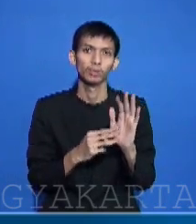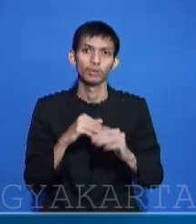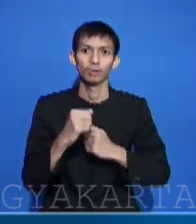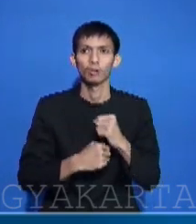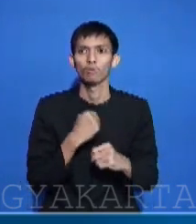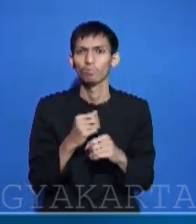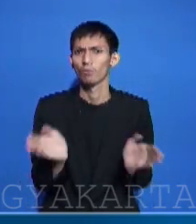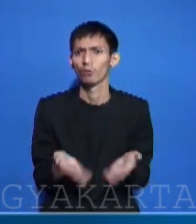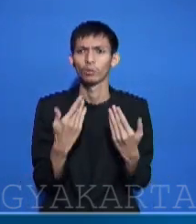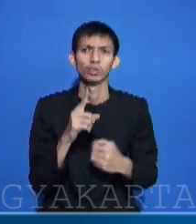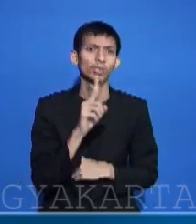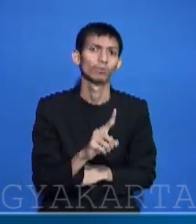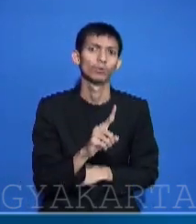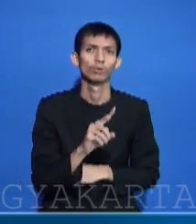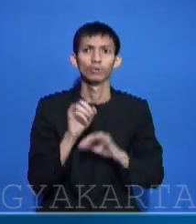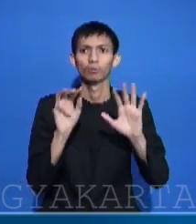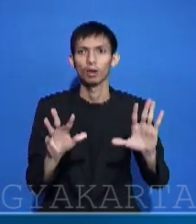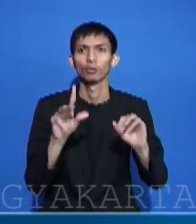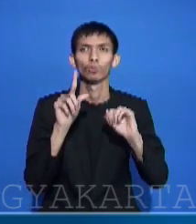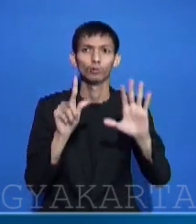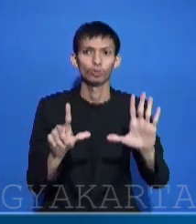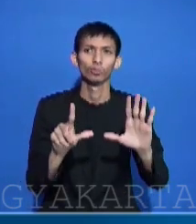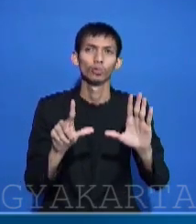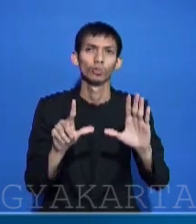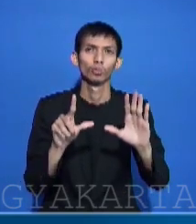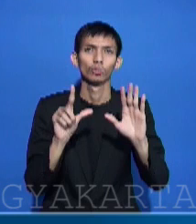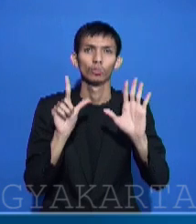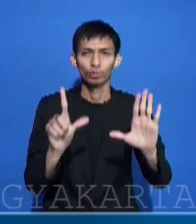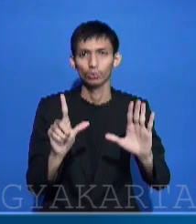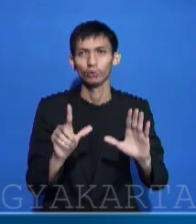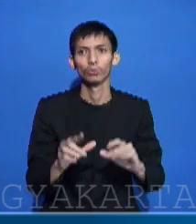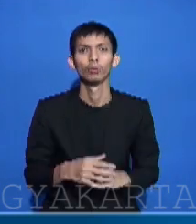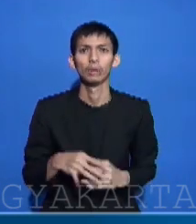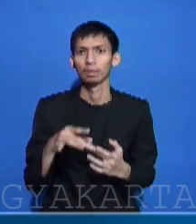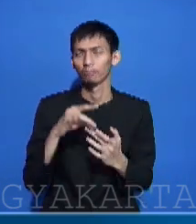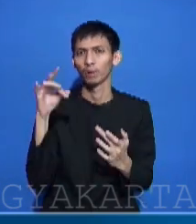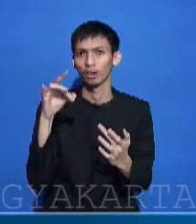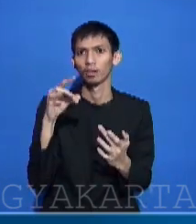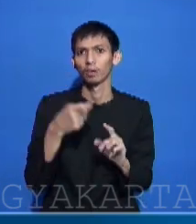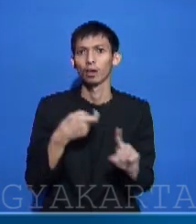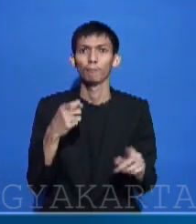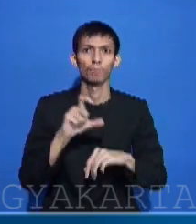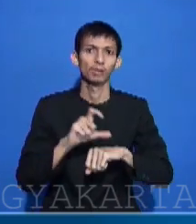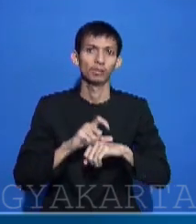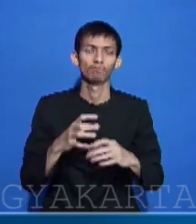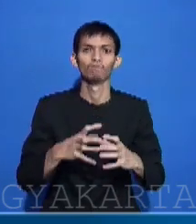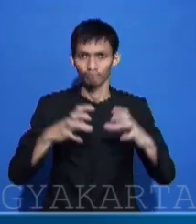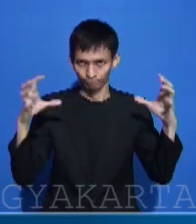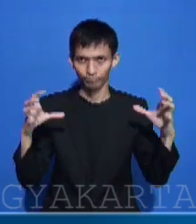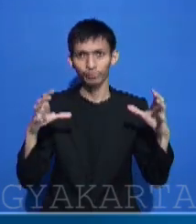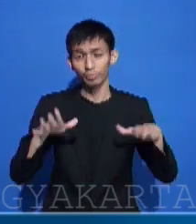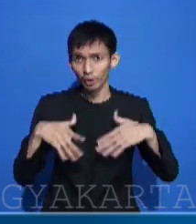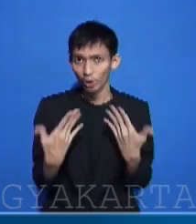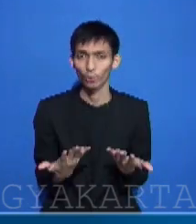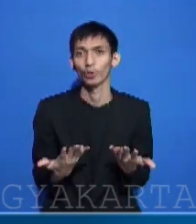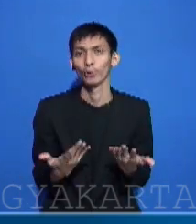masjid bercorak warna cat hijau muda dan tua ini merupakan salah satu dari sekian banyak masjid kagungan dalam atau masjid